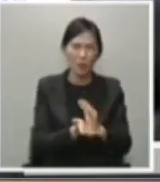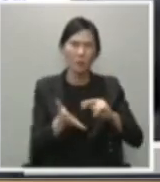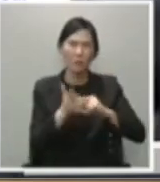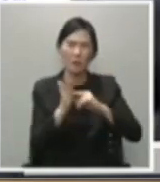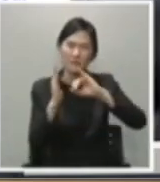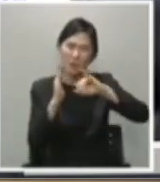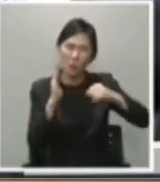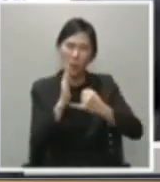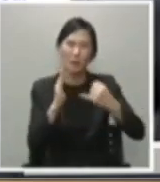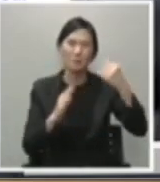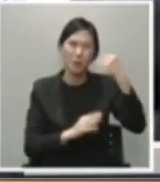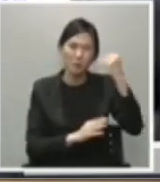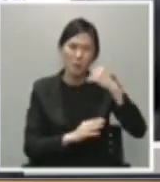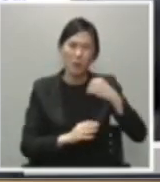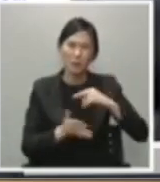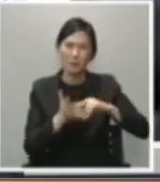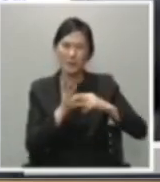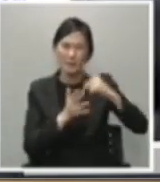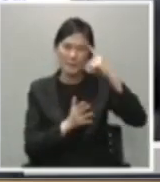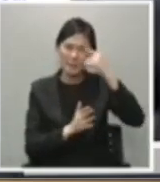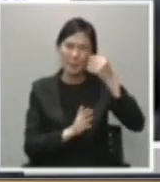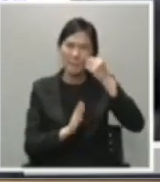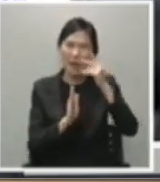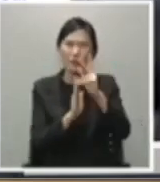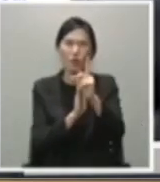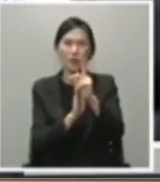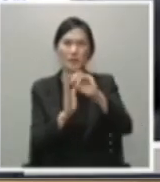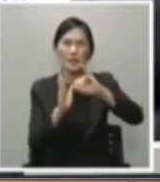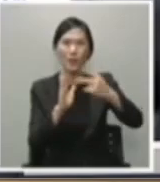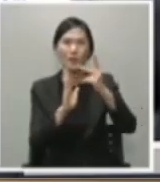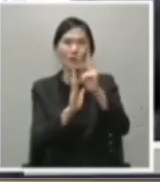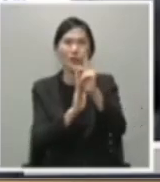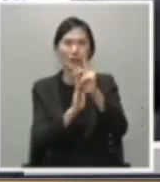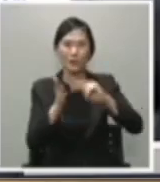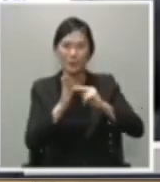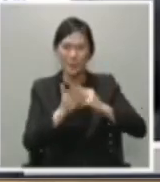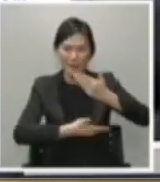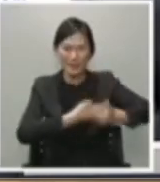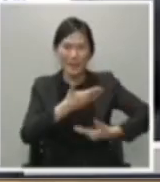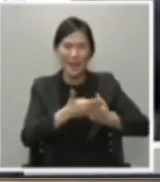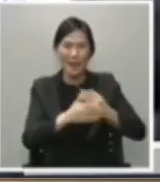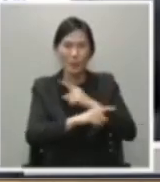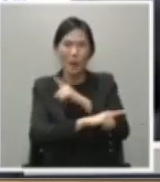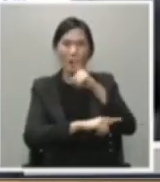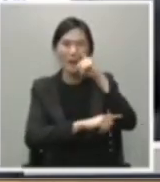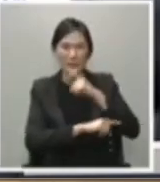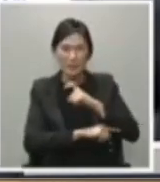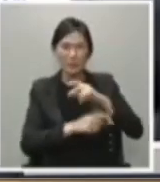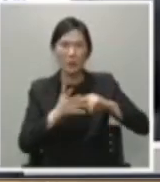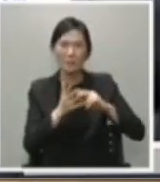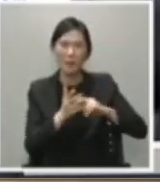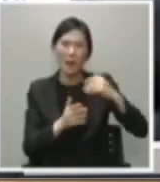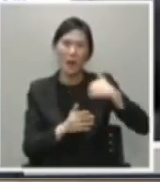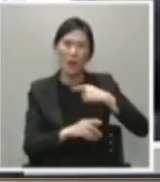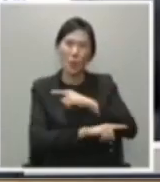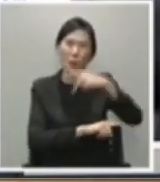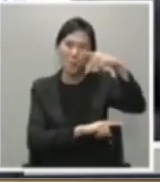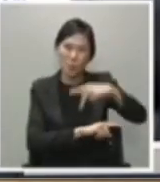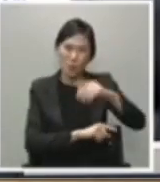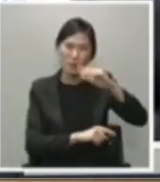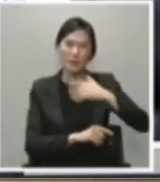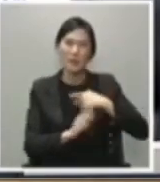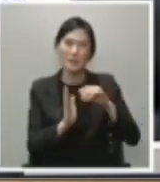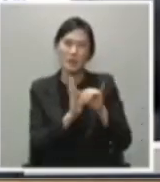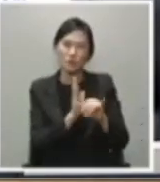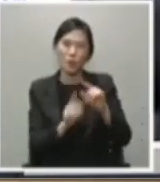ครับขอนแก่นเนี่ยบ้านหันขอนแก่นครับตลาดบ้านซ่าในวันอาทิตย์สารคามบ้านหันวันพุธครับยโสธ